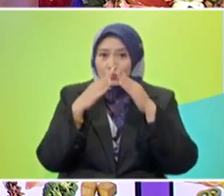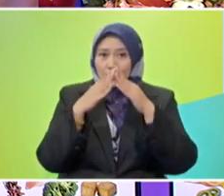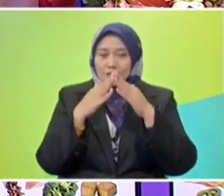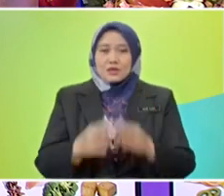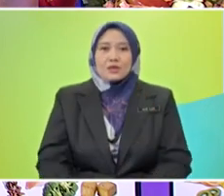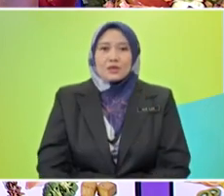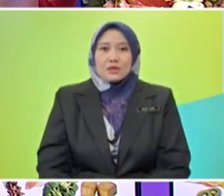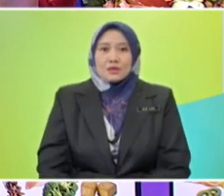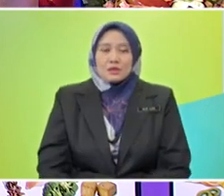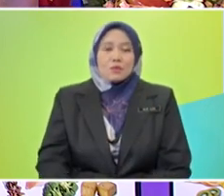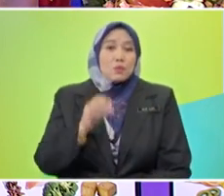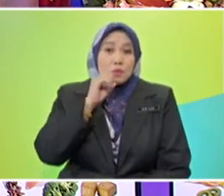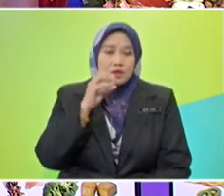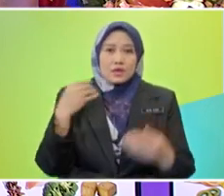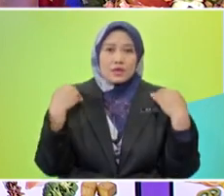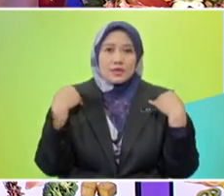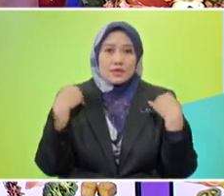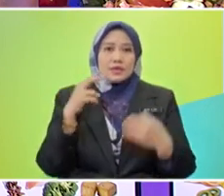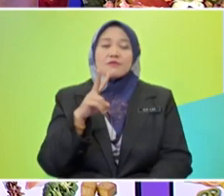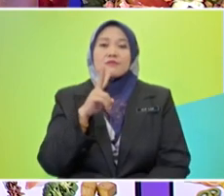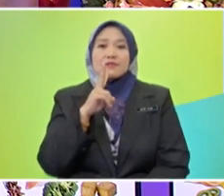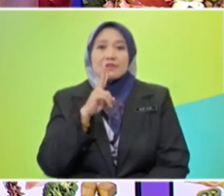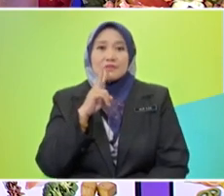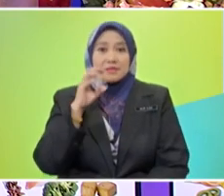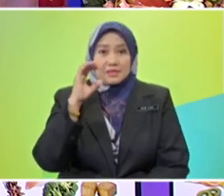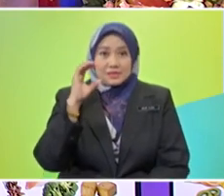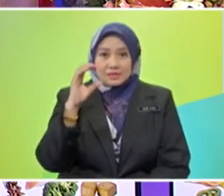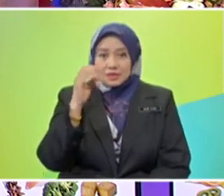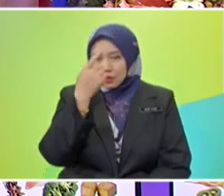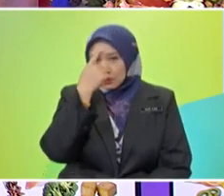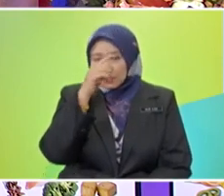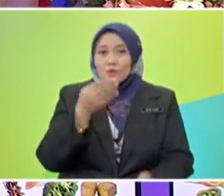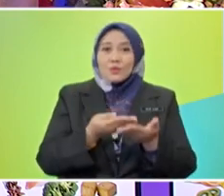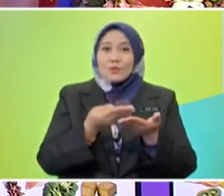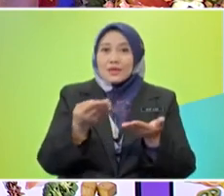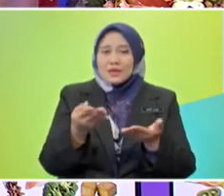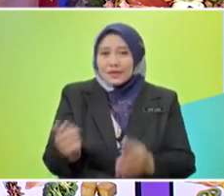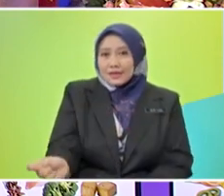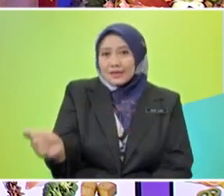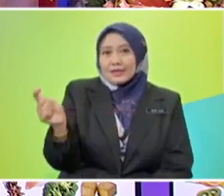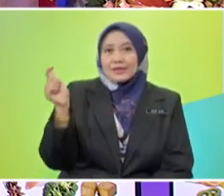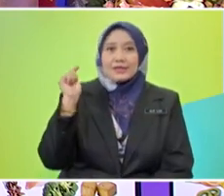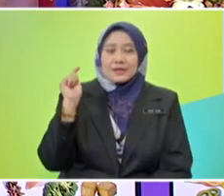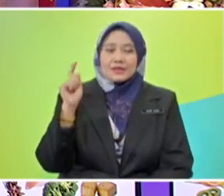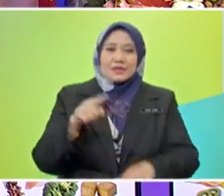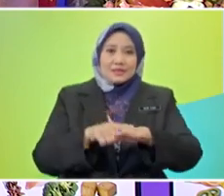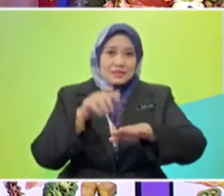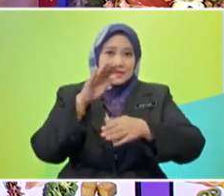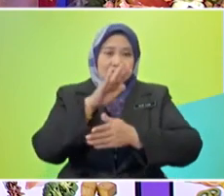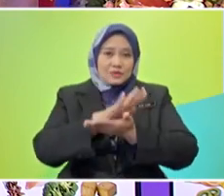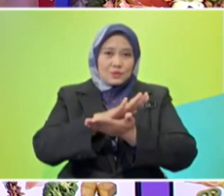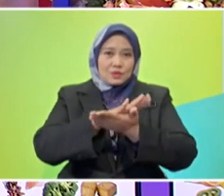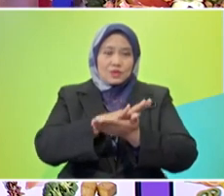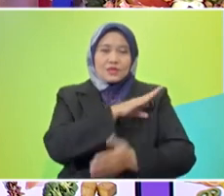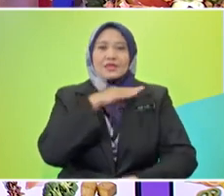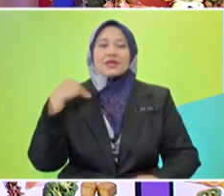akan memberikan kita tenaga, kak. Betul, sebab waktu Fizi pun... Waktu di sekolah, kak, mencabar sentiasa. Malam pun sama tuition. Betul, kak. Ya. Aduh, kak. Cepat sikit.